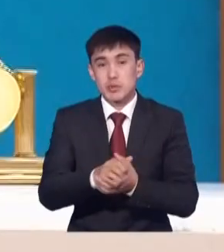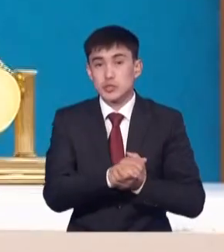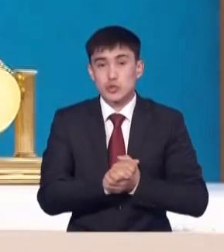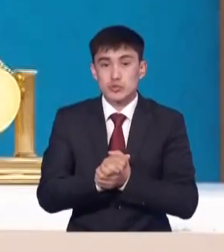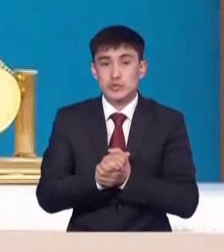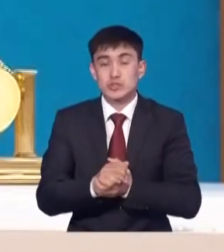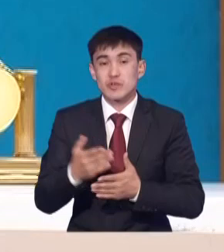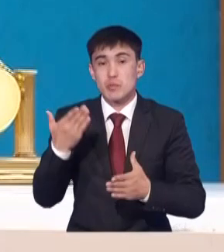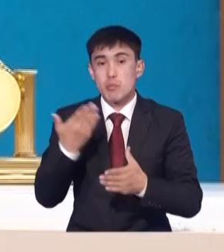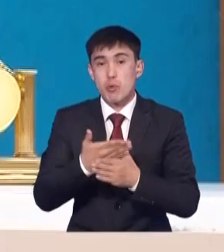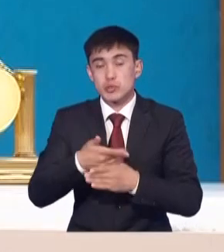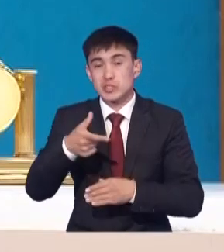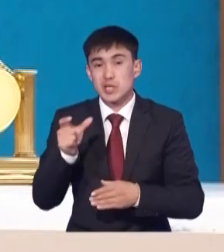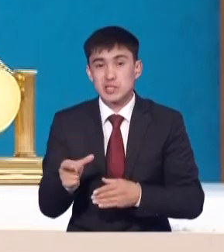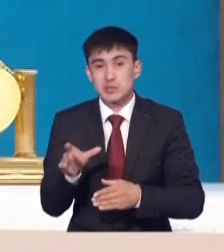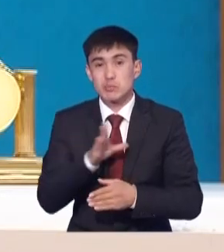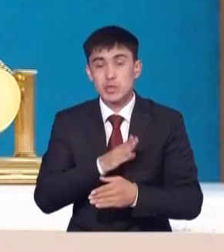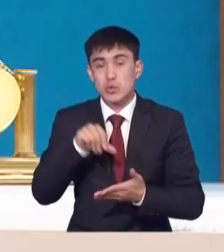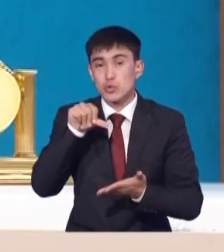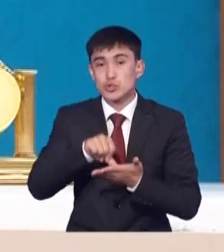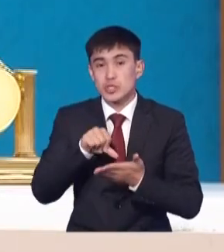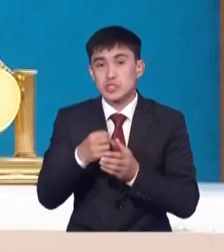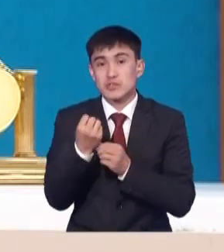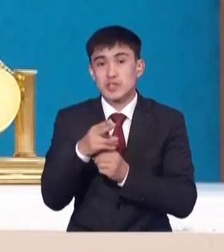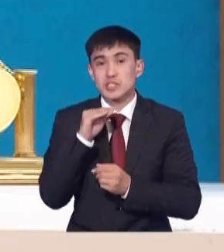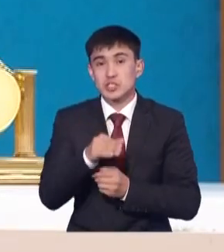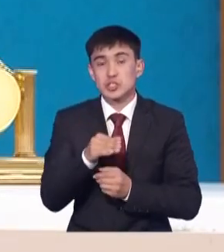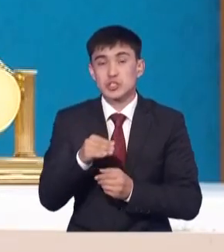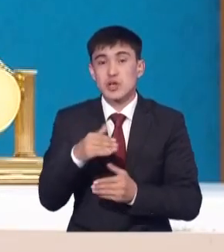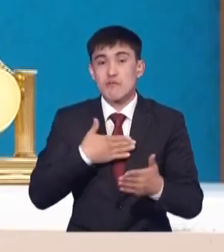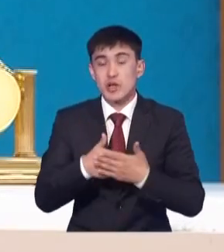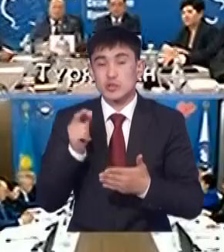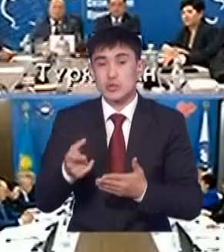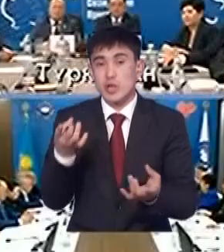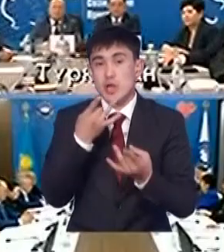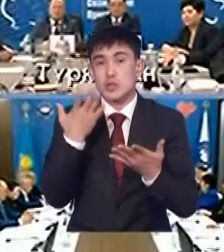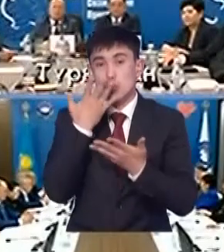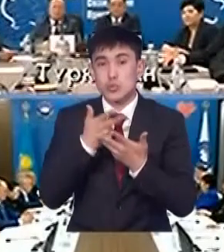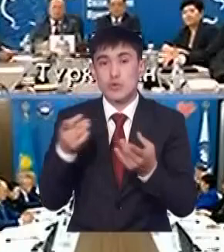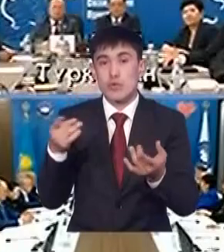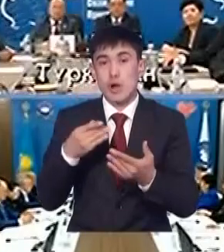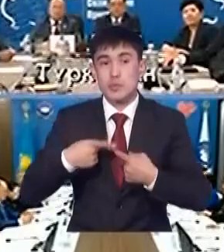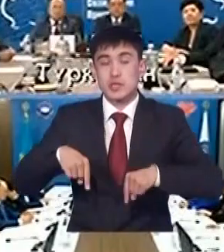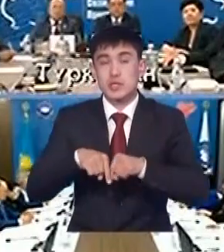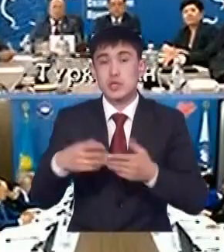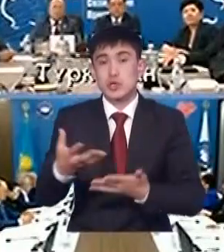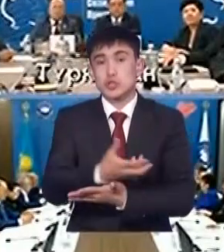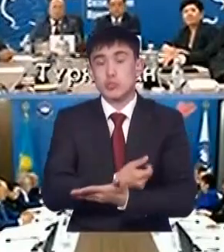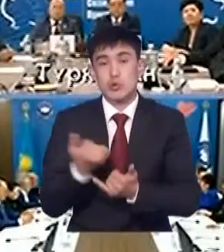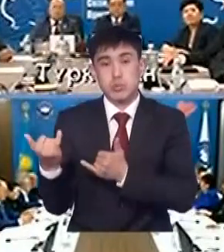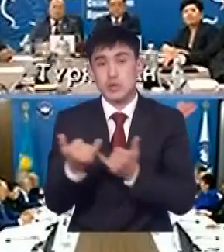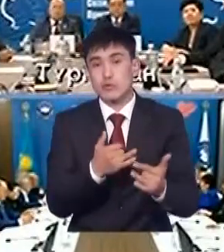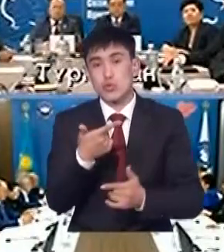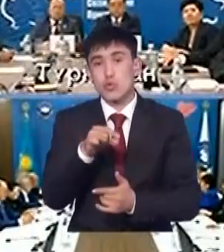сплоченности и взаимопомощи граждан стало участие 12 тысяч волонтеров этнокультурных объединений в сборе благотворительной